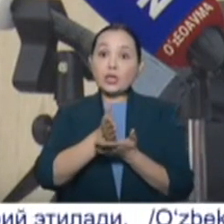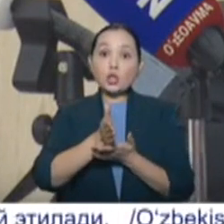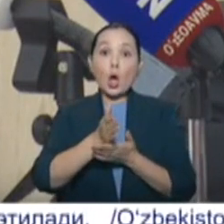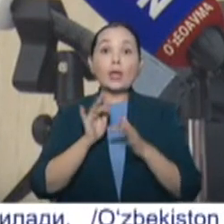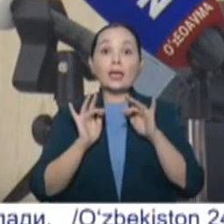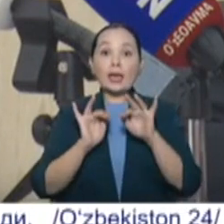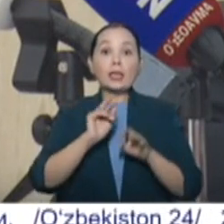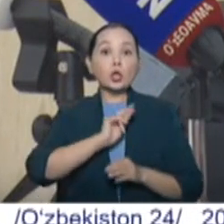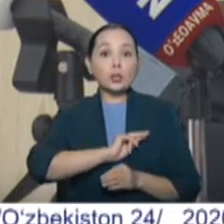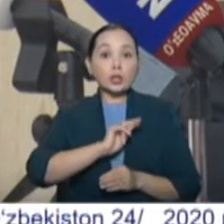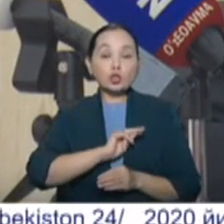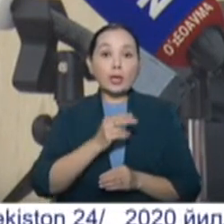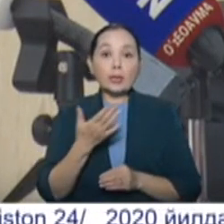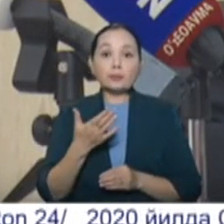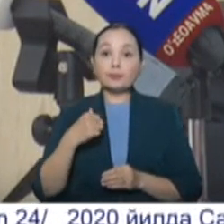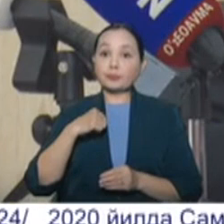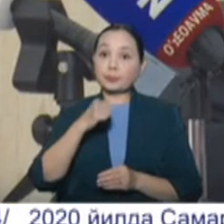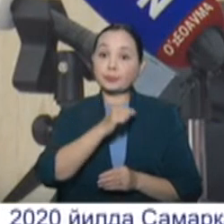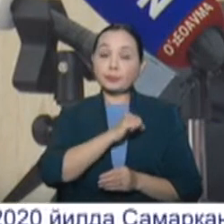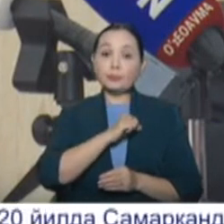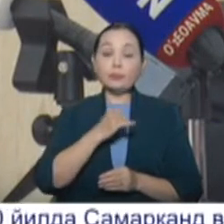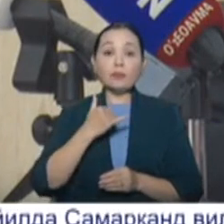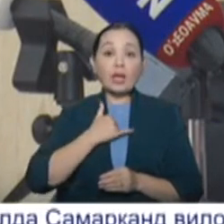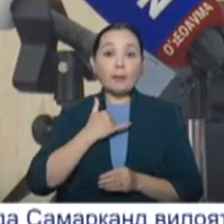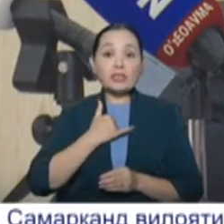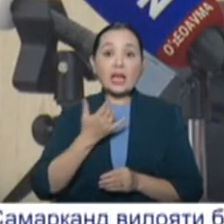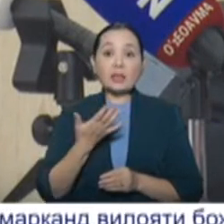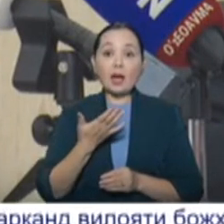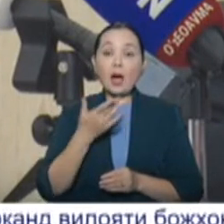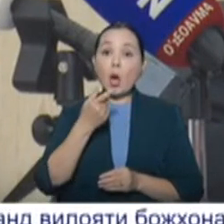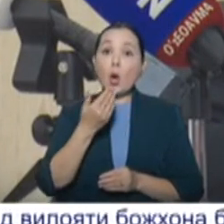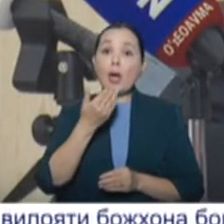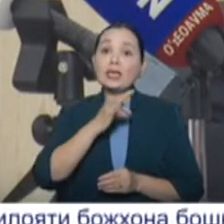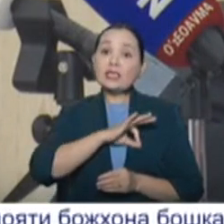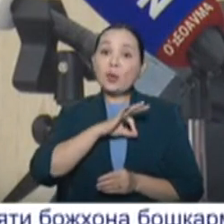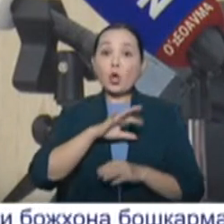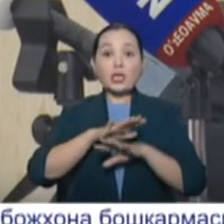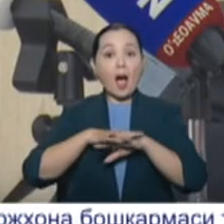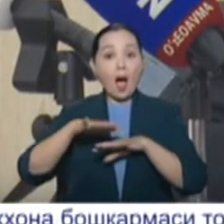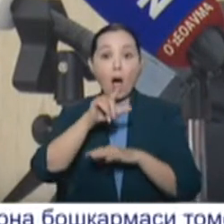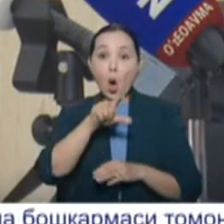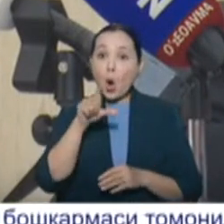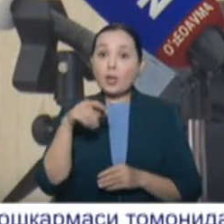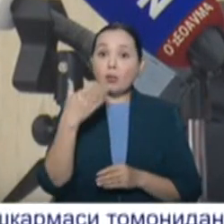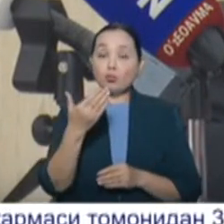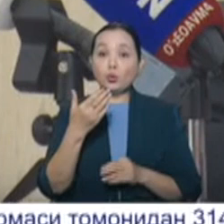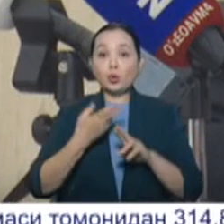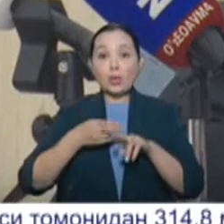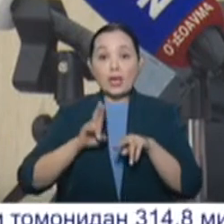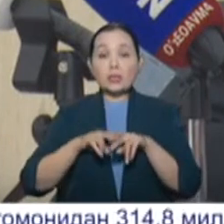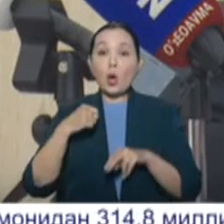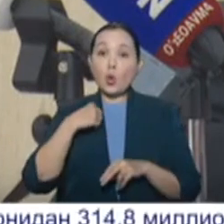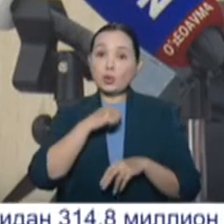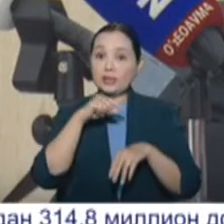qilinayotgan ishlarni eng bizda shuni iste'molchisi aholi bu narsani